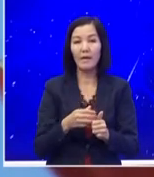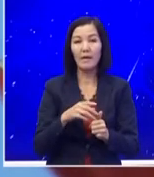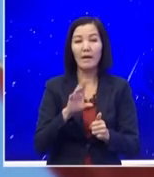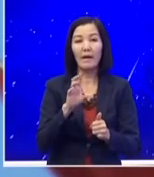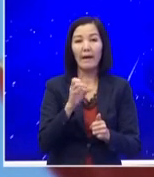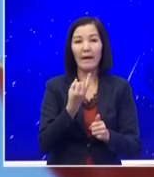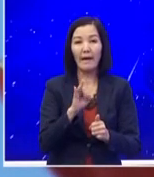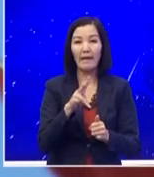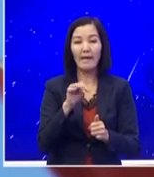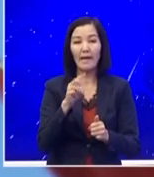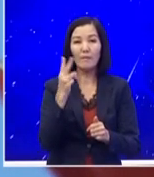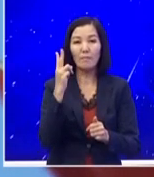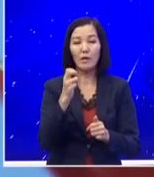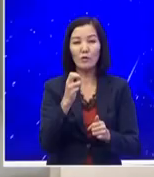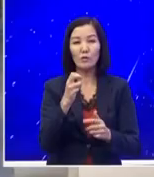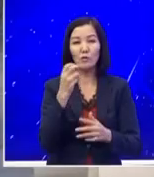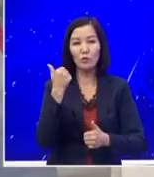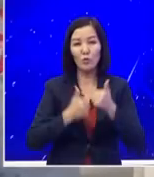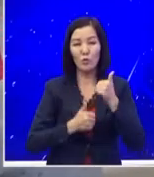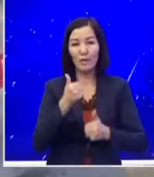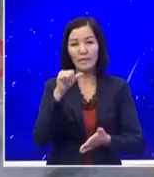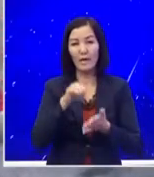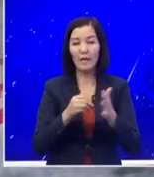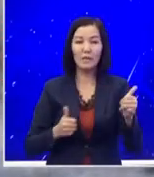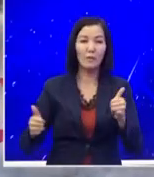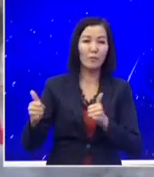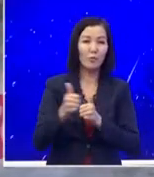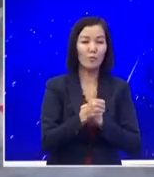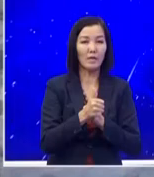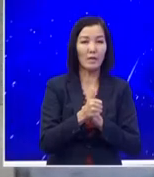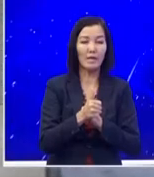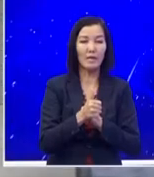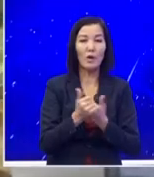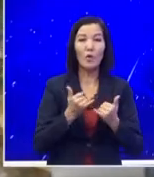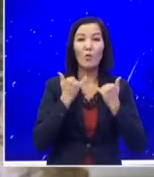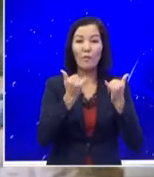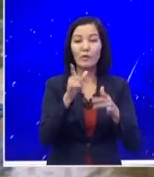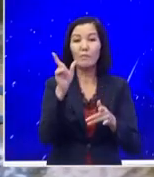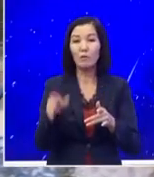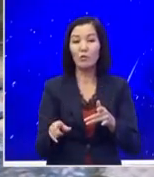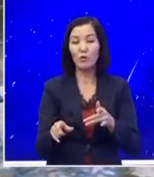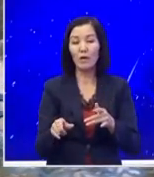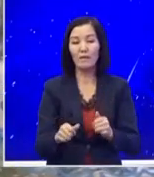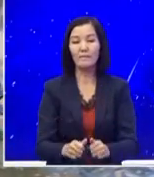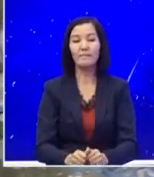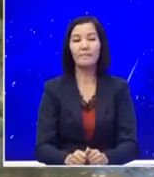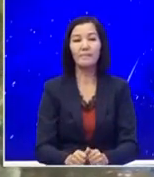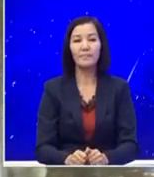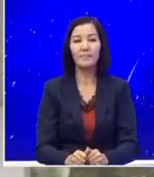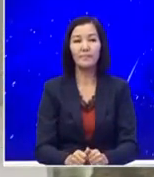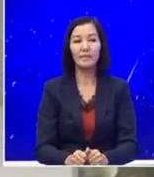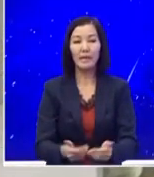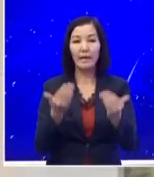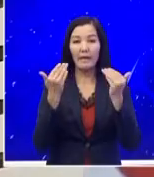Хайлайлымы мен 200-ден аса дүбірлі айтыс додасында топ жарған көрнекті тұлғаның ел игілігіне қосқан үлесі орасан.